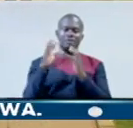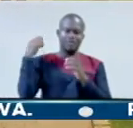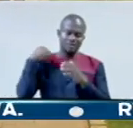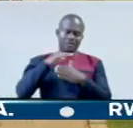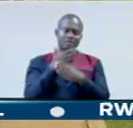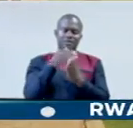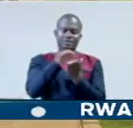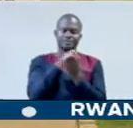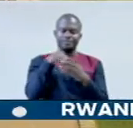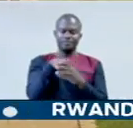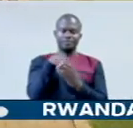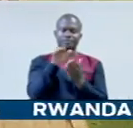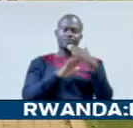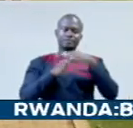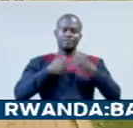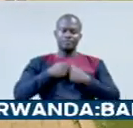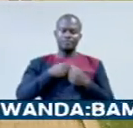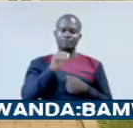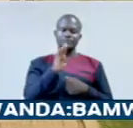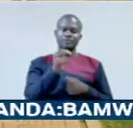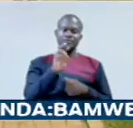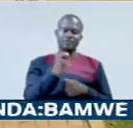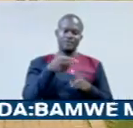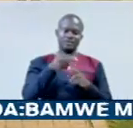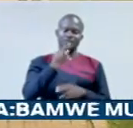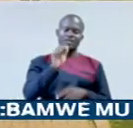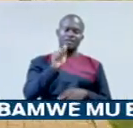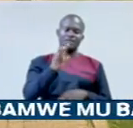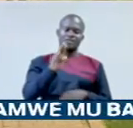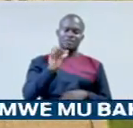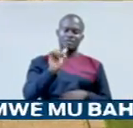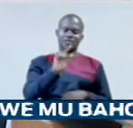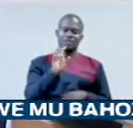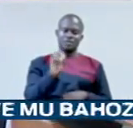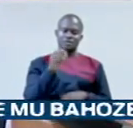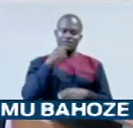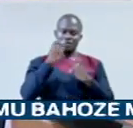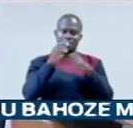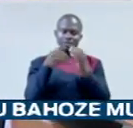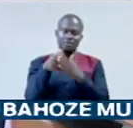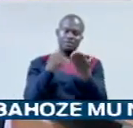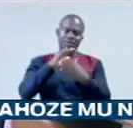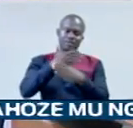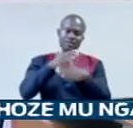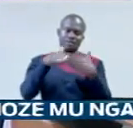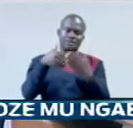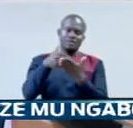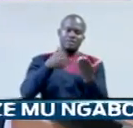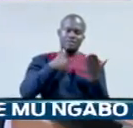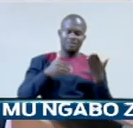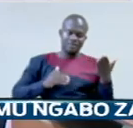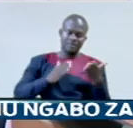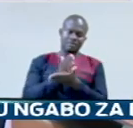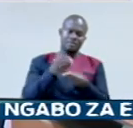by'imari bito n'ibiciriritse muri banki nkuru y'u Rwanda BPR kavugizo shyamba Kevin avuga ko abanyamigabane bafite uburenganzira bwo